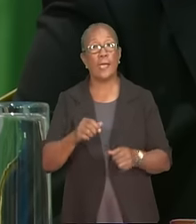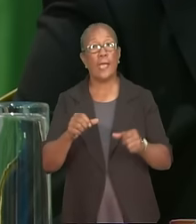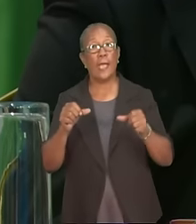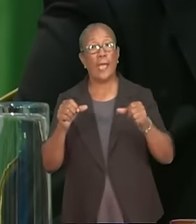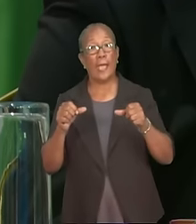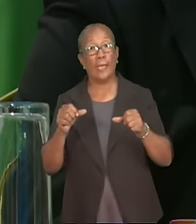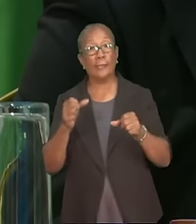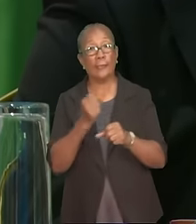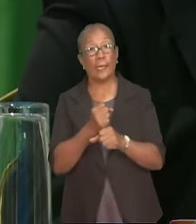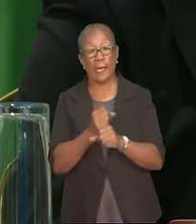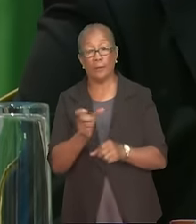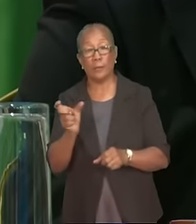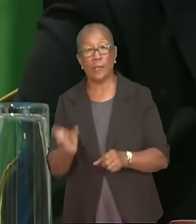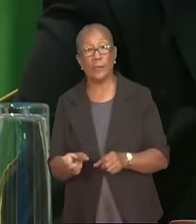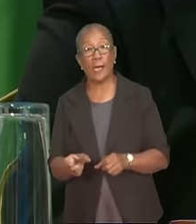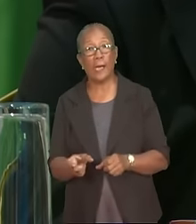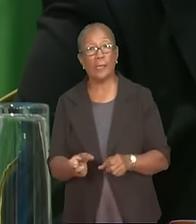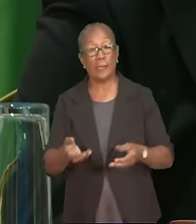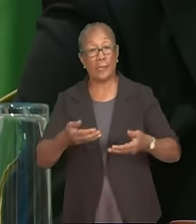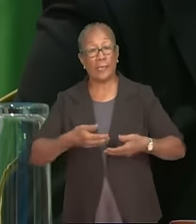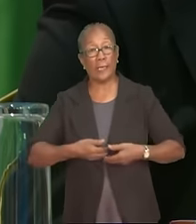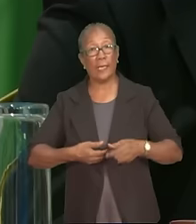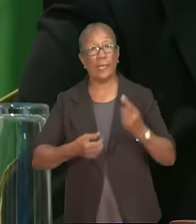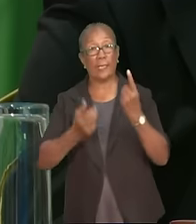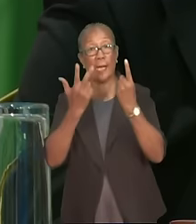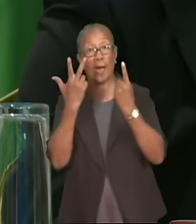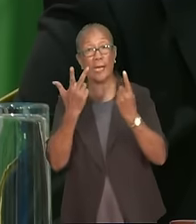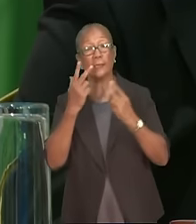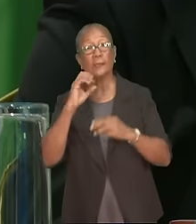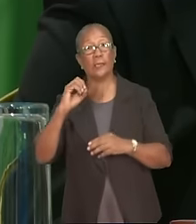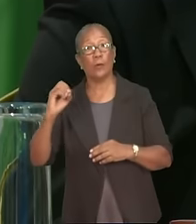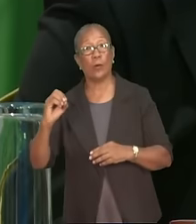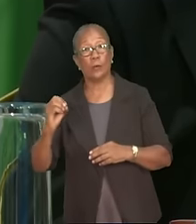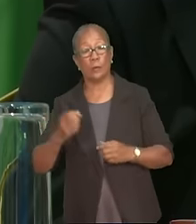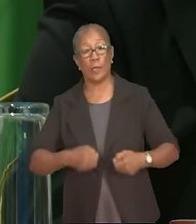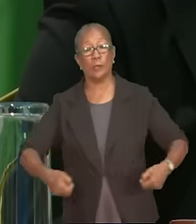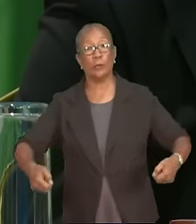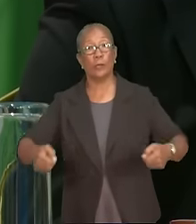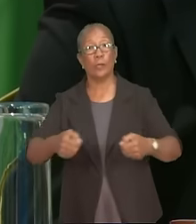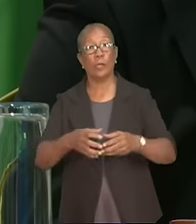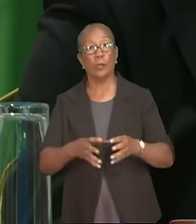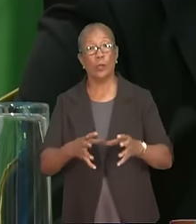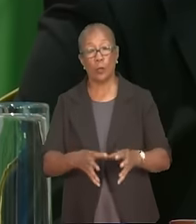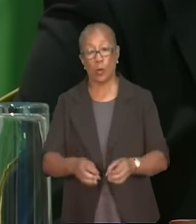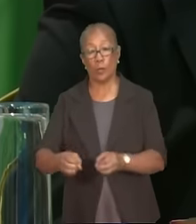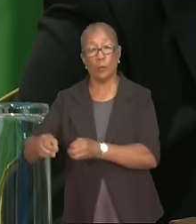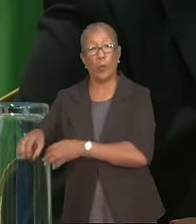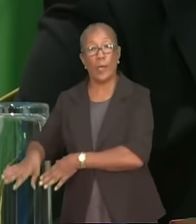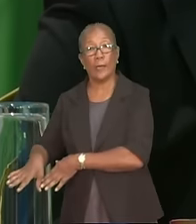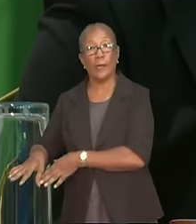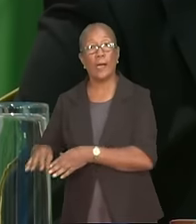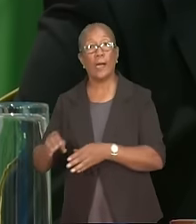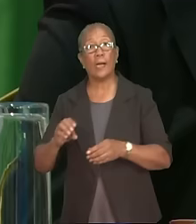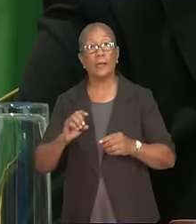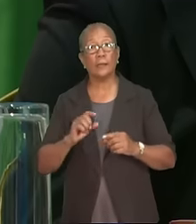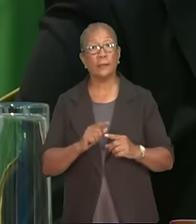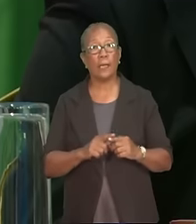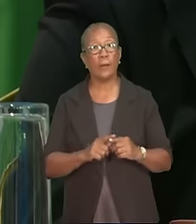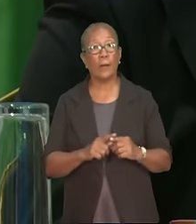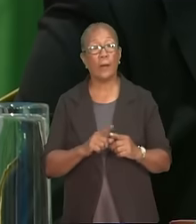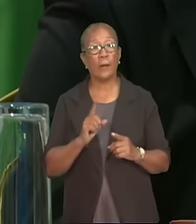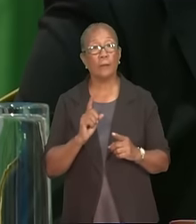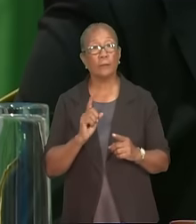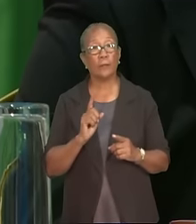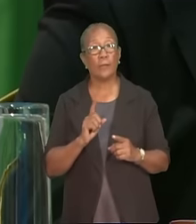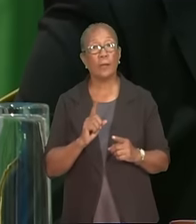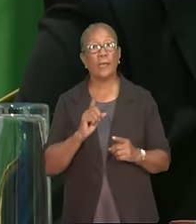die in aanmerking kwamen voor de 1800 bij SOSAVO, die worden uit het bestand gehaald. Want die komen al